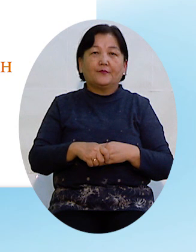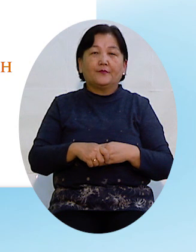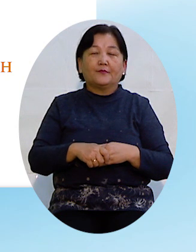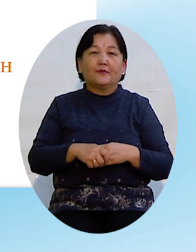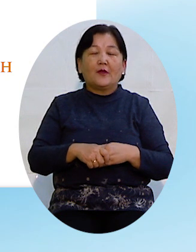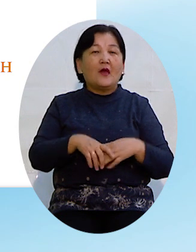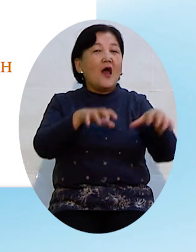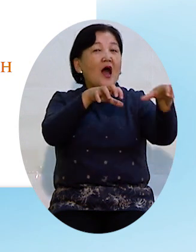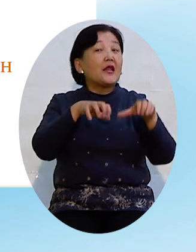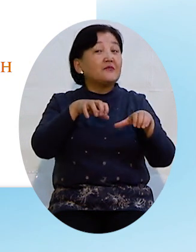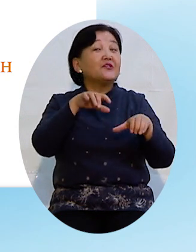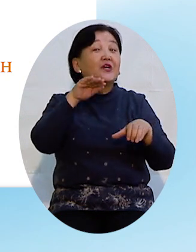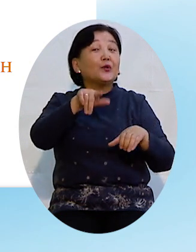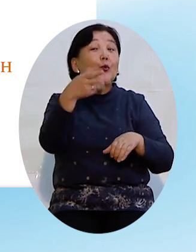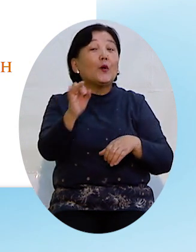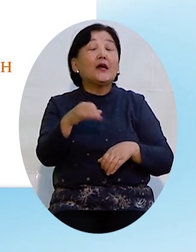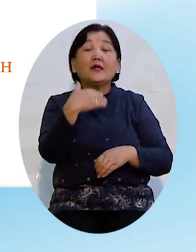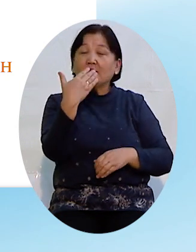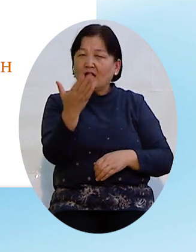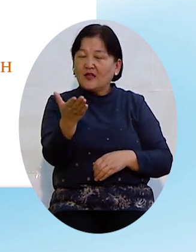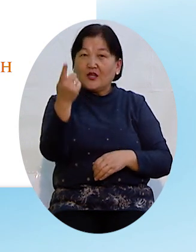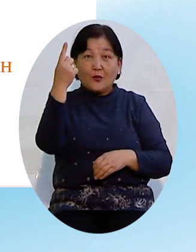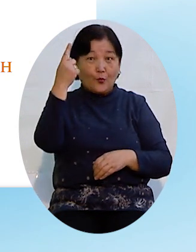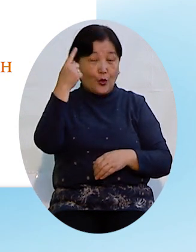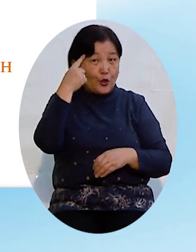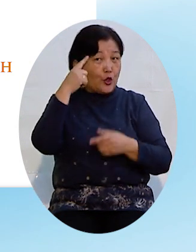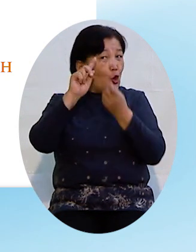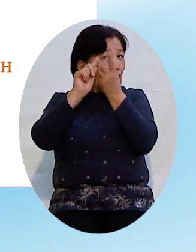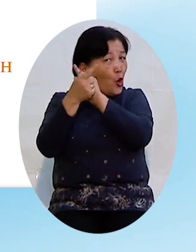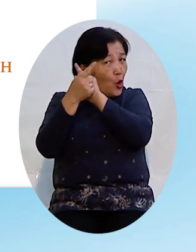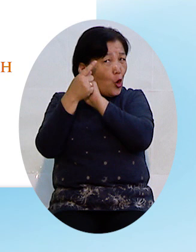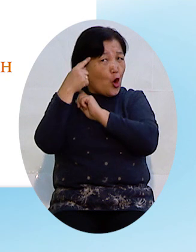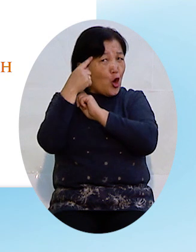За харамчийнхний тухай та нарын бодол өөрчлөгдсөн хүүхдүүд ээ.